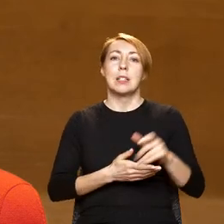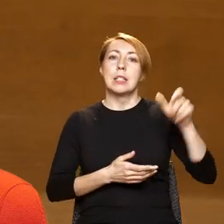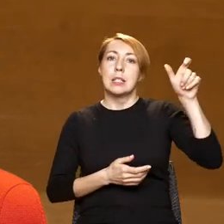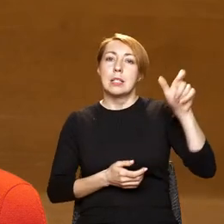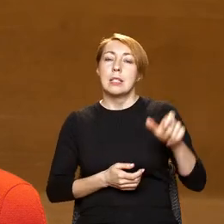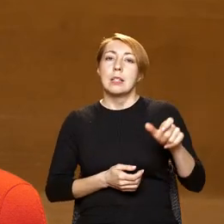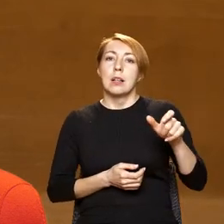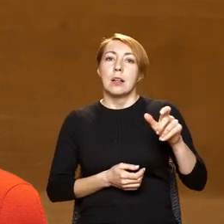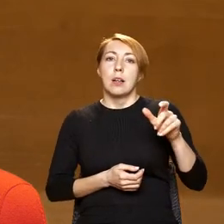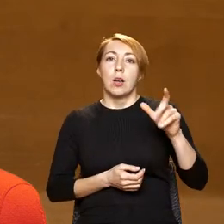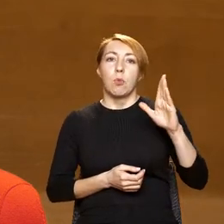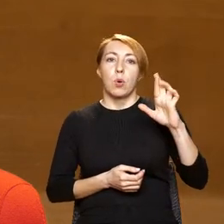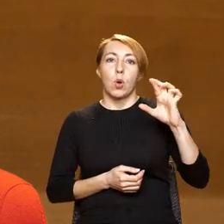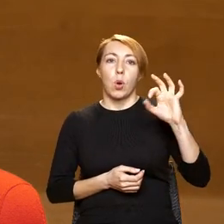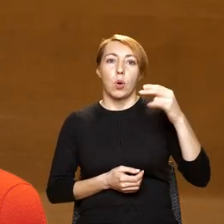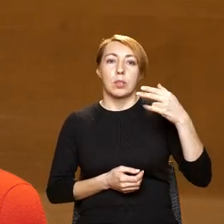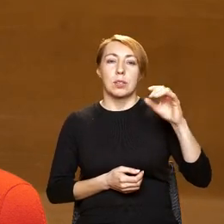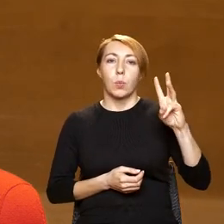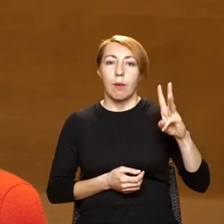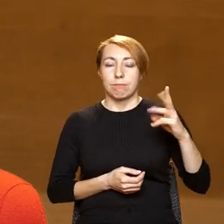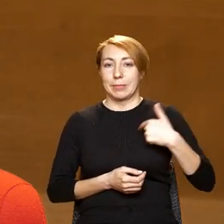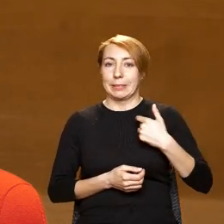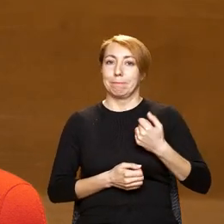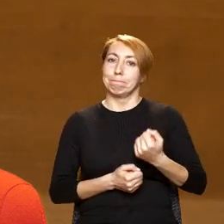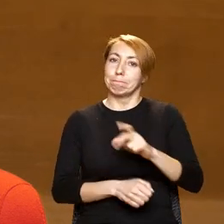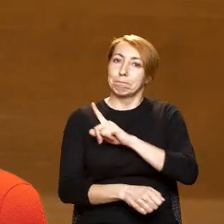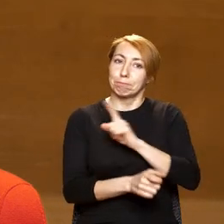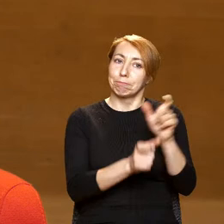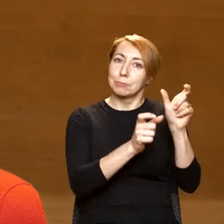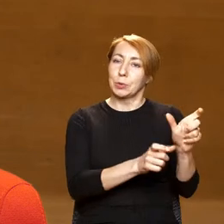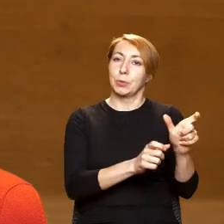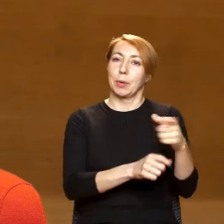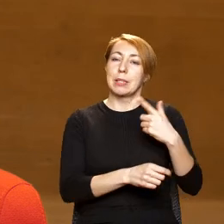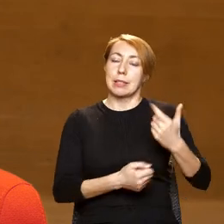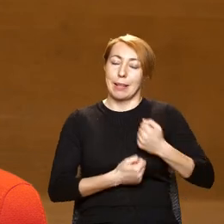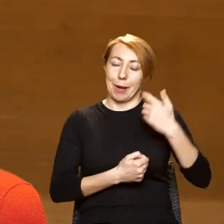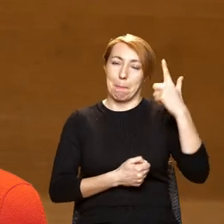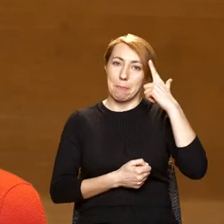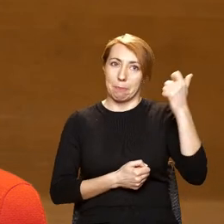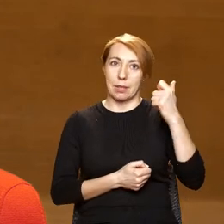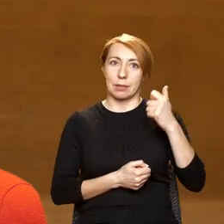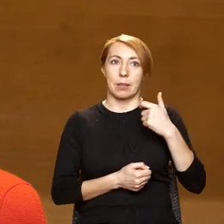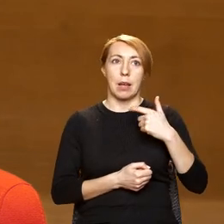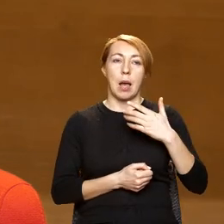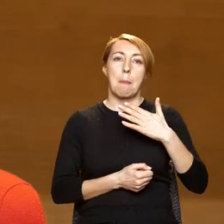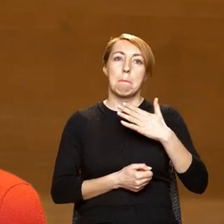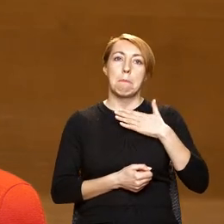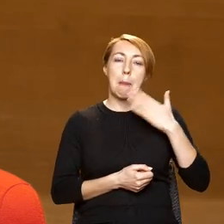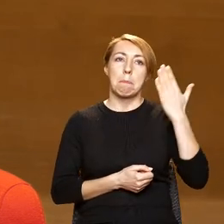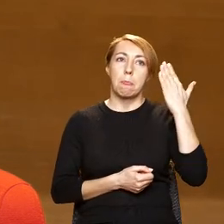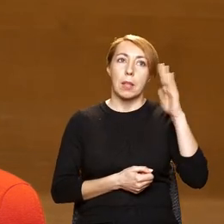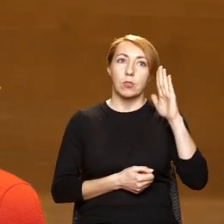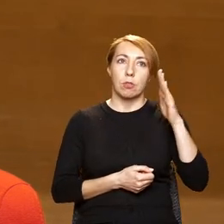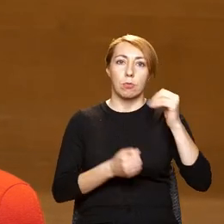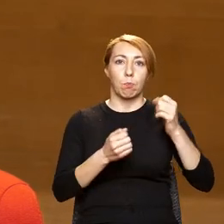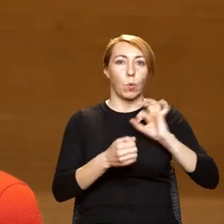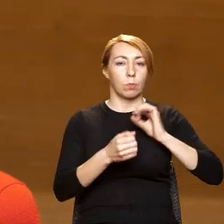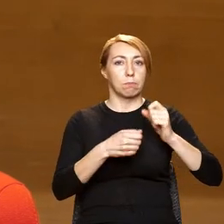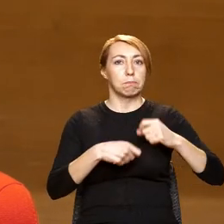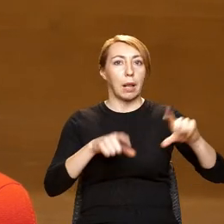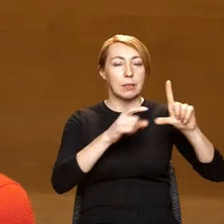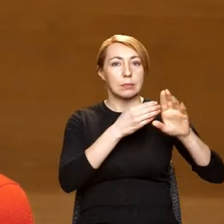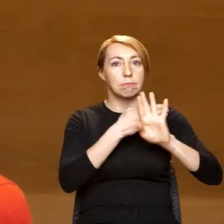samego Bronisława Piłsudskiego dbamy i staramy się o nim pamiętać. Ja mam nadzieję, że prezentacja zaraz się pojawi. A